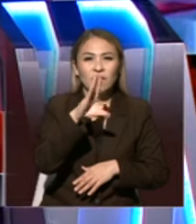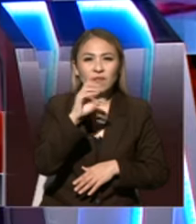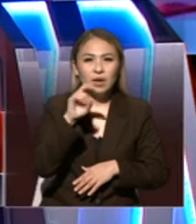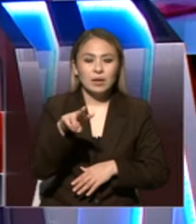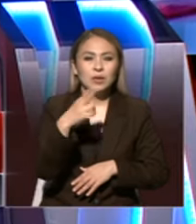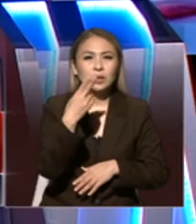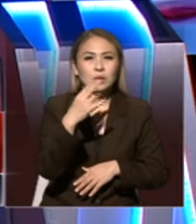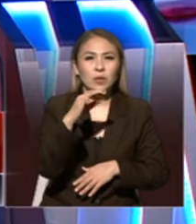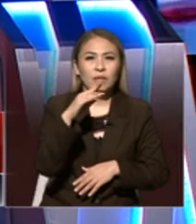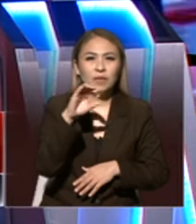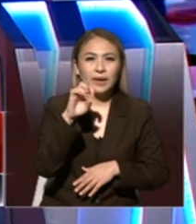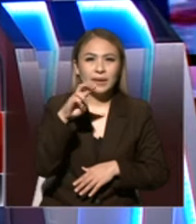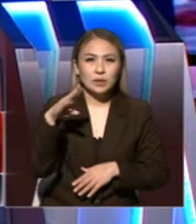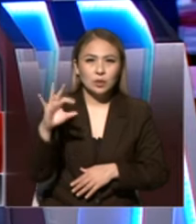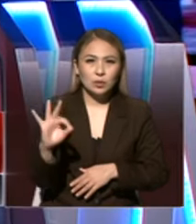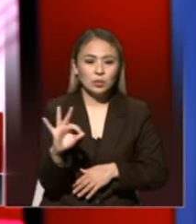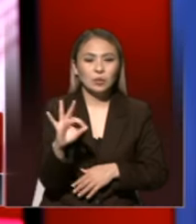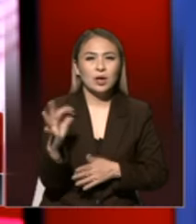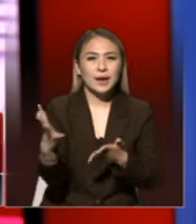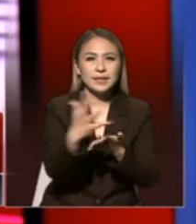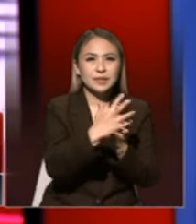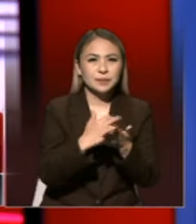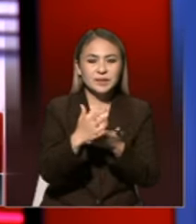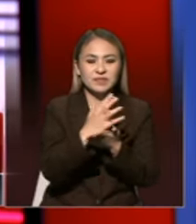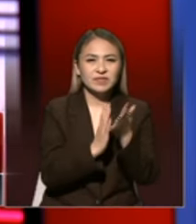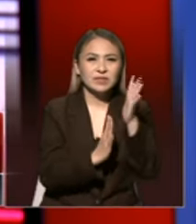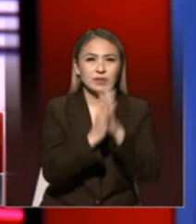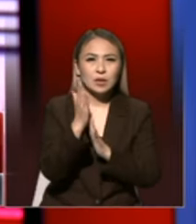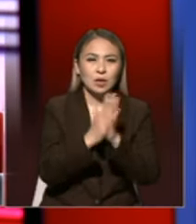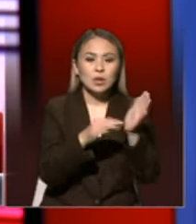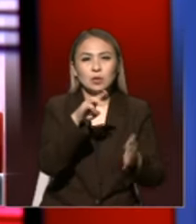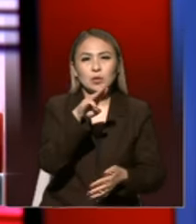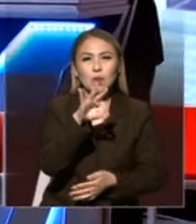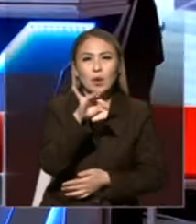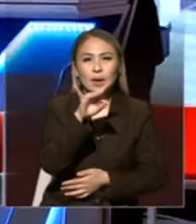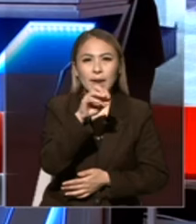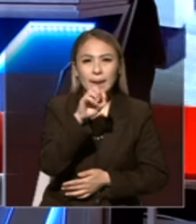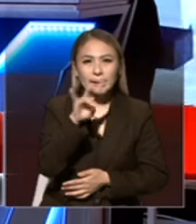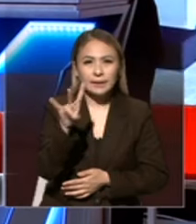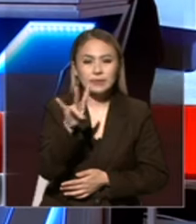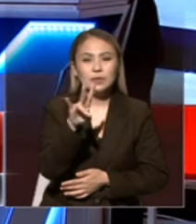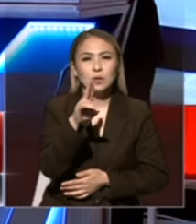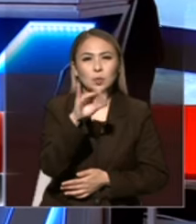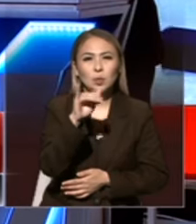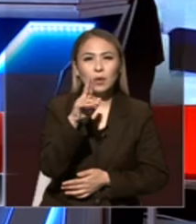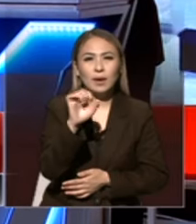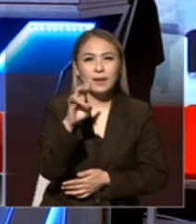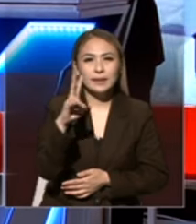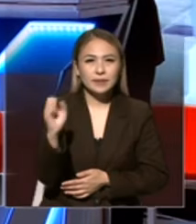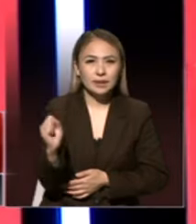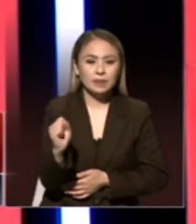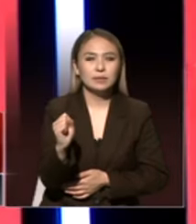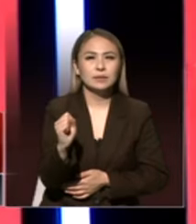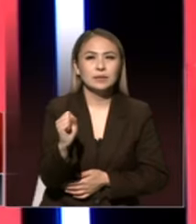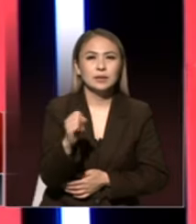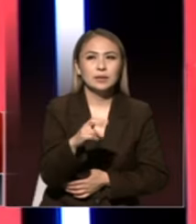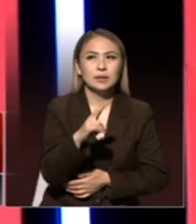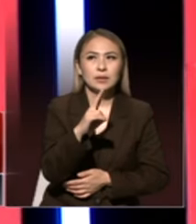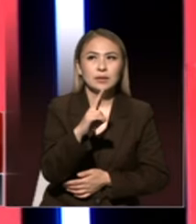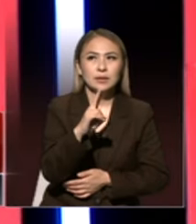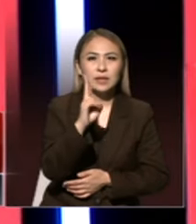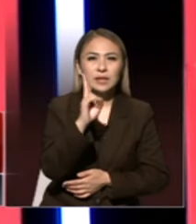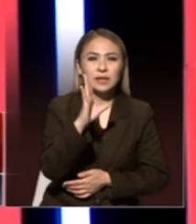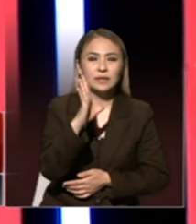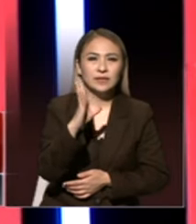Dongfeng, Wusheng, астық жинайтын комбайндардан Торум, Дэш, Фар, Тукана, сүрлеме жинайтын комбайндар Пик,